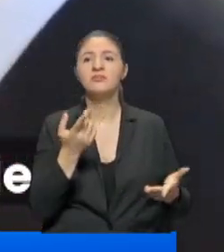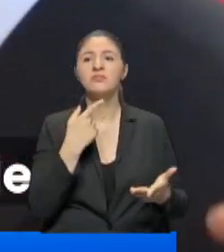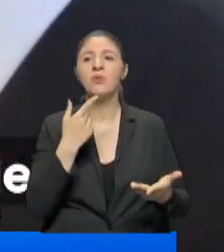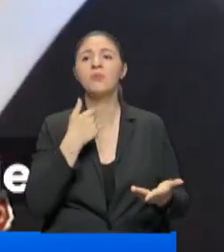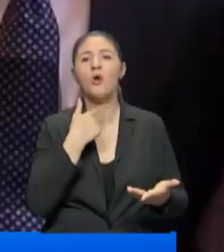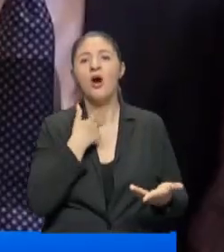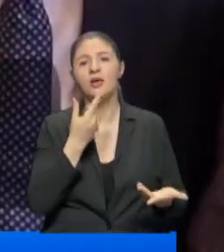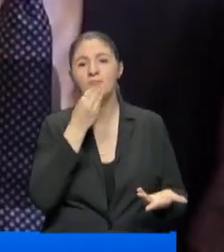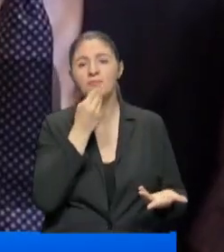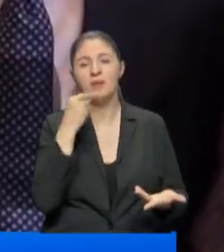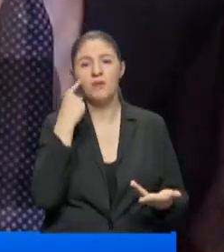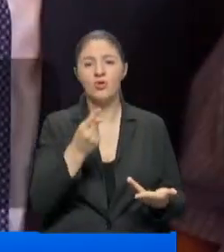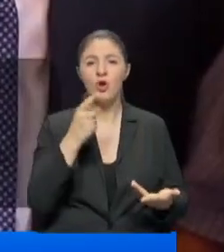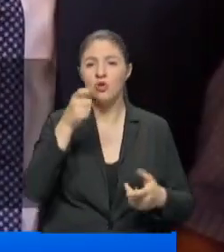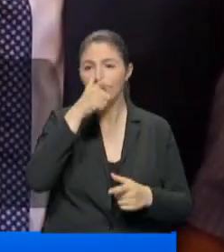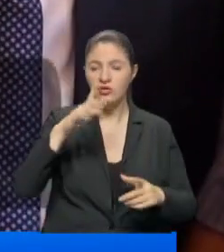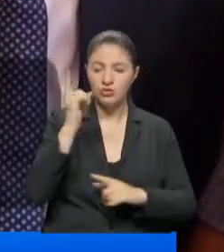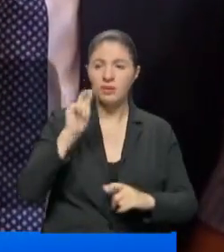bazı derdi